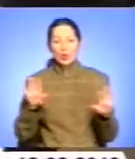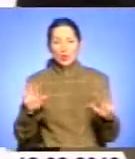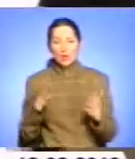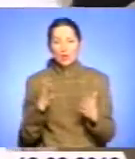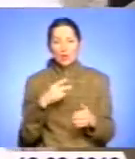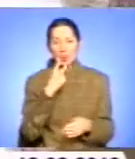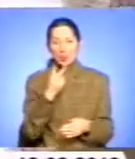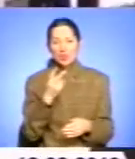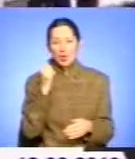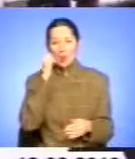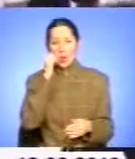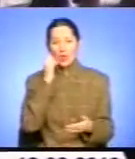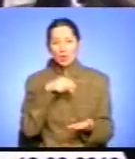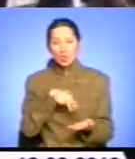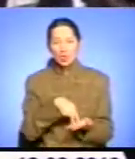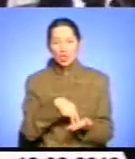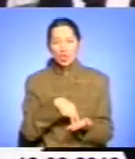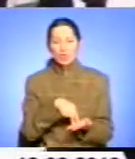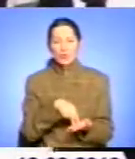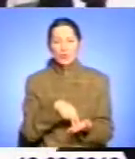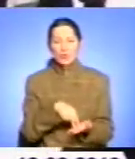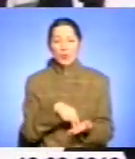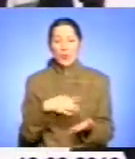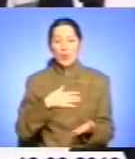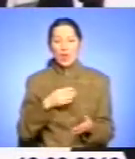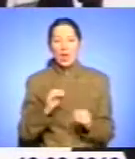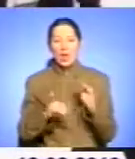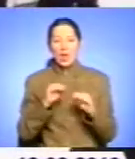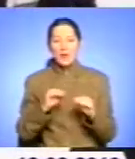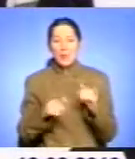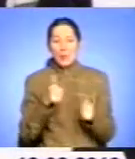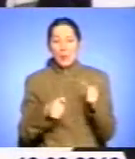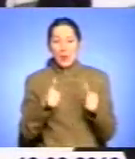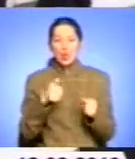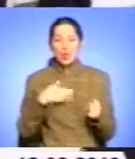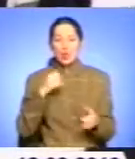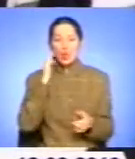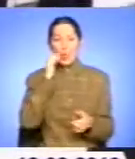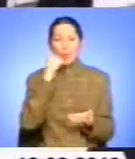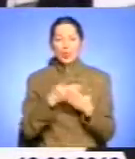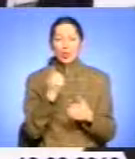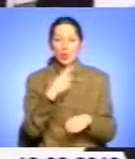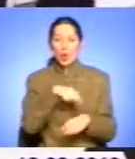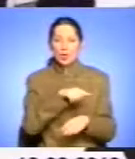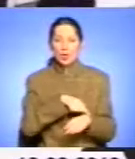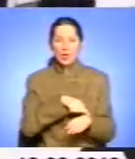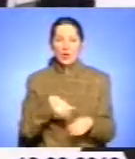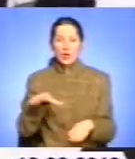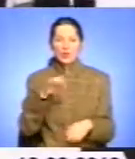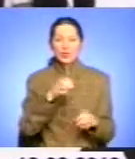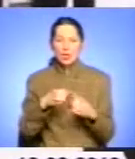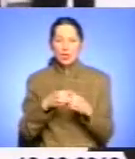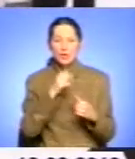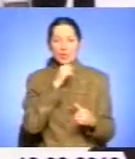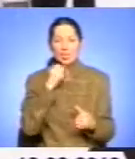бачите, баба стоїть. Ми витратили на нашу бабу приблизно годину. Робили ми всім колективом, старші класи і